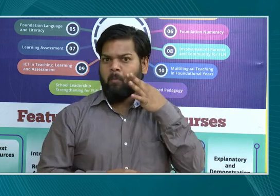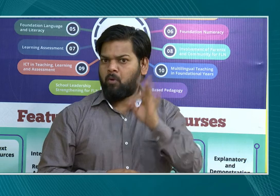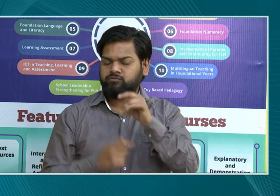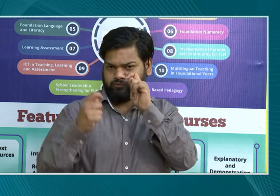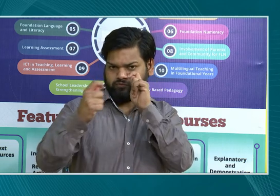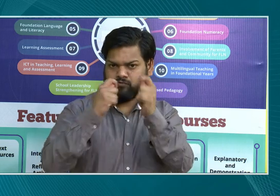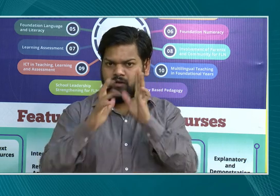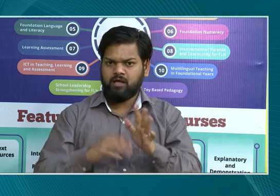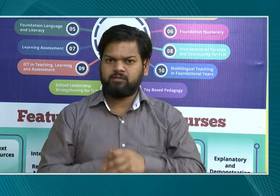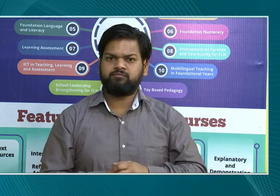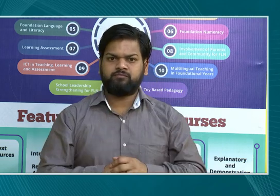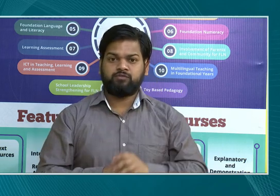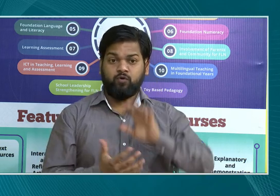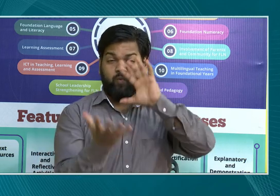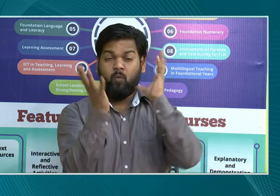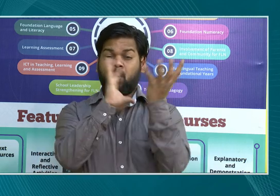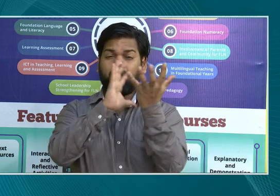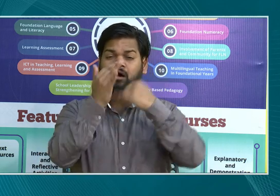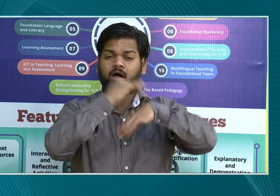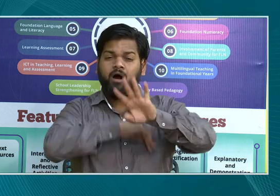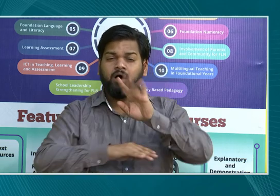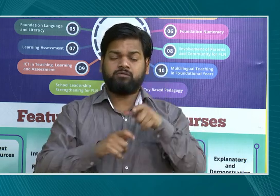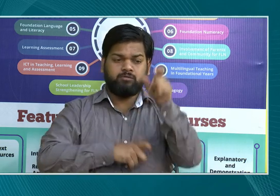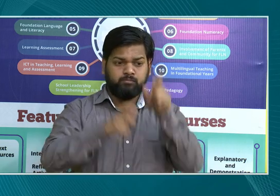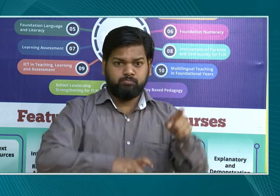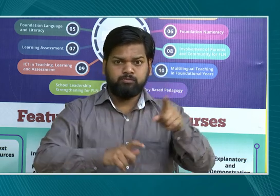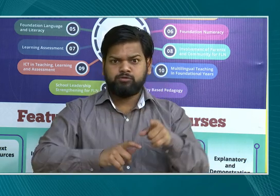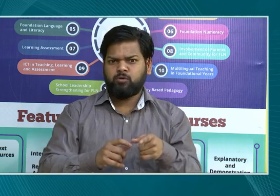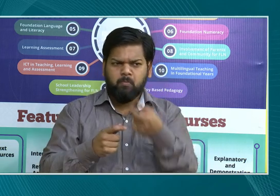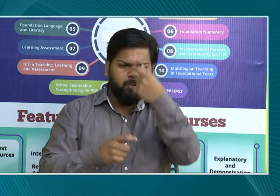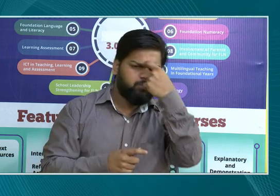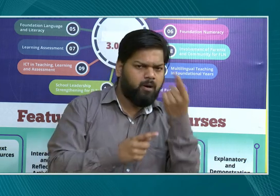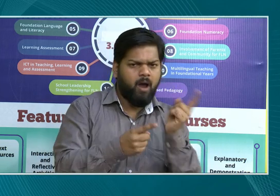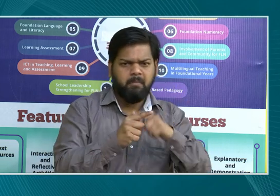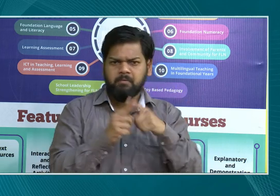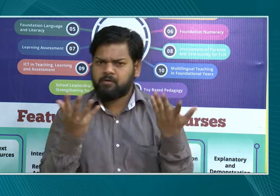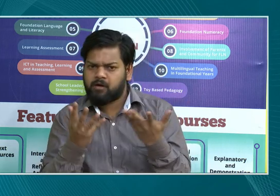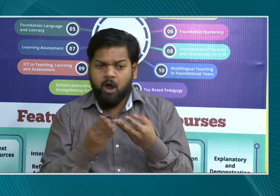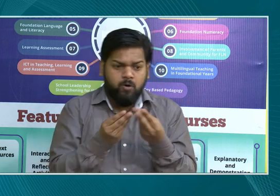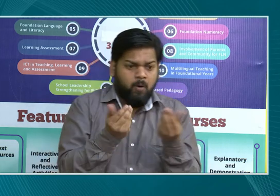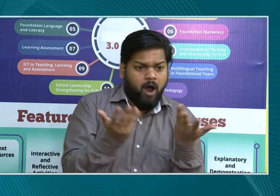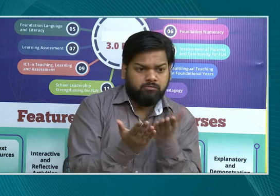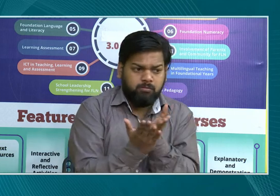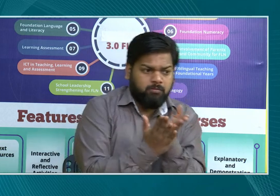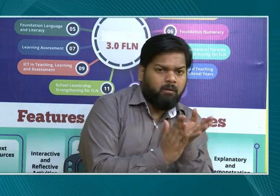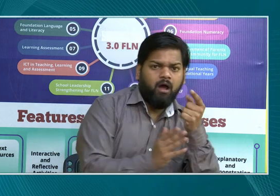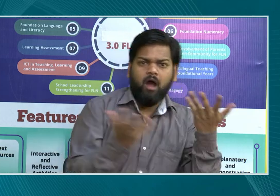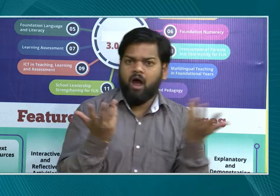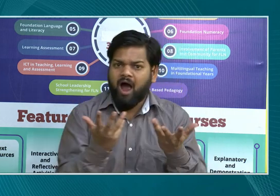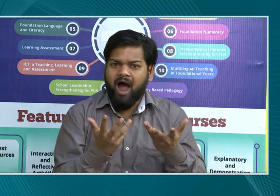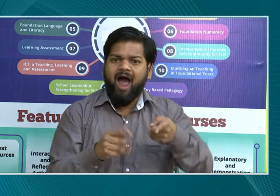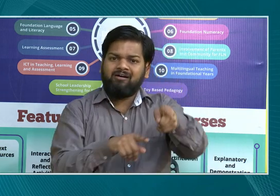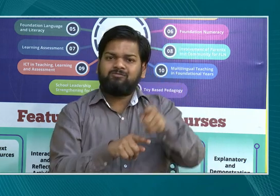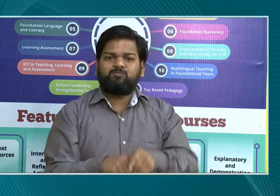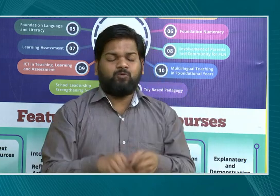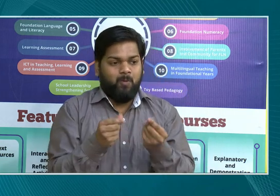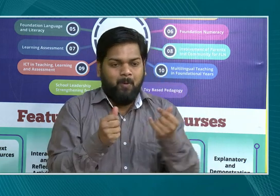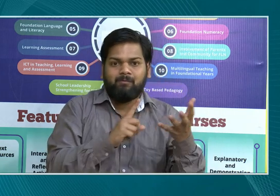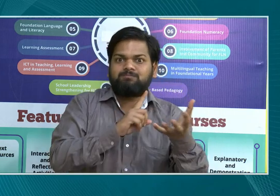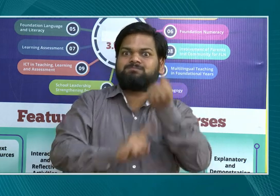इंपॉर्टेंट रोल की फाइंडिंग डी प्रगमेटिक ग्लोबल सॉल्यूशंस फॉर डी वेल बीइंग ऑफ ऑल एंड डूइंग सो में फेस तू डी ट्रू स्पिरिट ऑफ वासुदेव कुटुंबकम